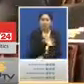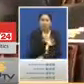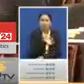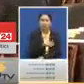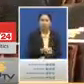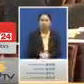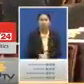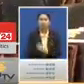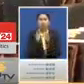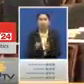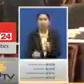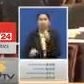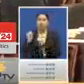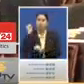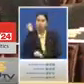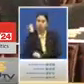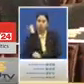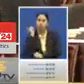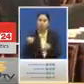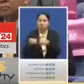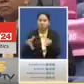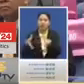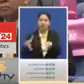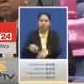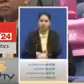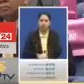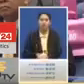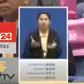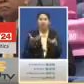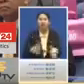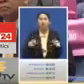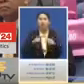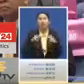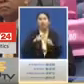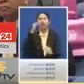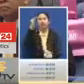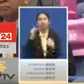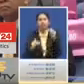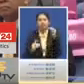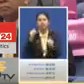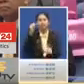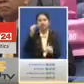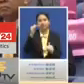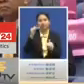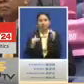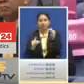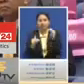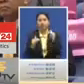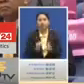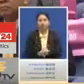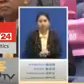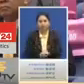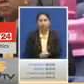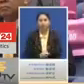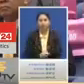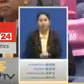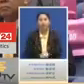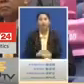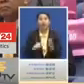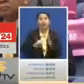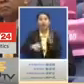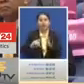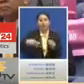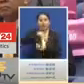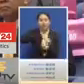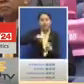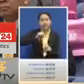ก็มาสู่คำว่าเหลื่อมล้ำท่านประธานครับเอาตัวแรกเลยเอาเรื่องมหาภาคท่านรองนาย